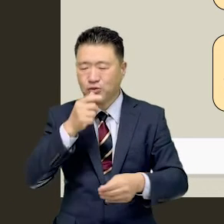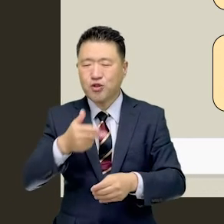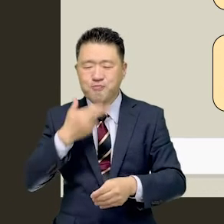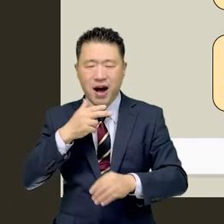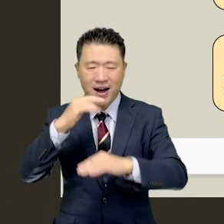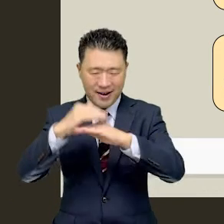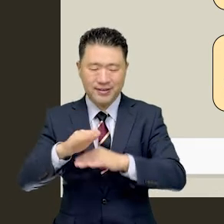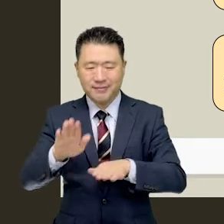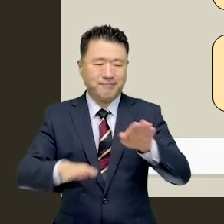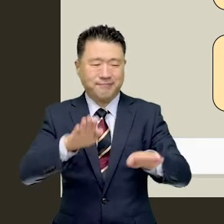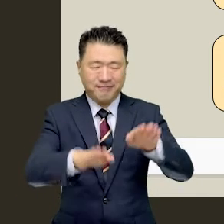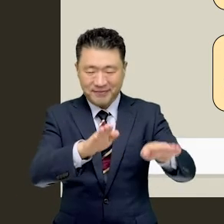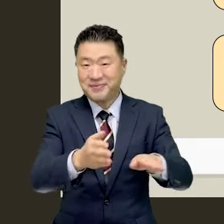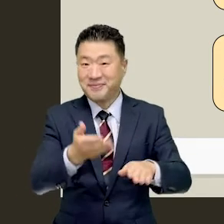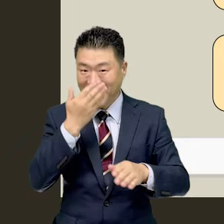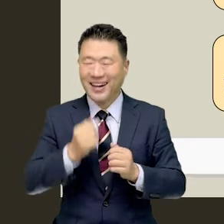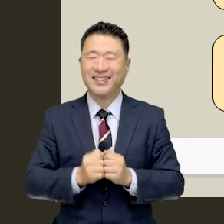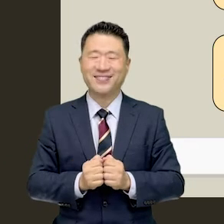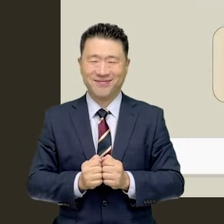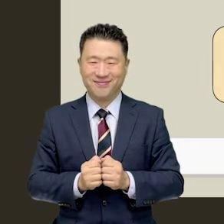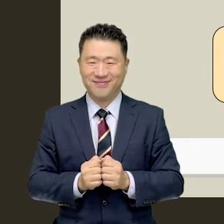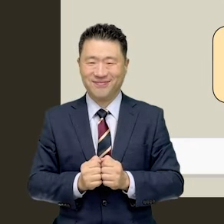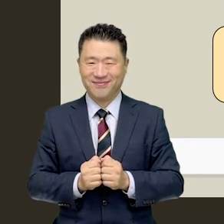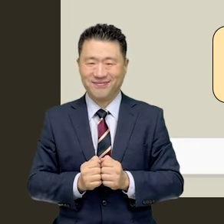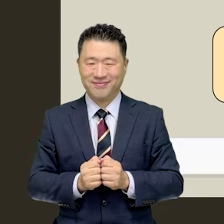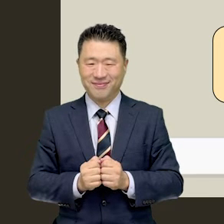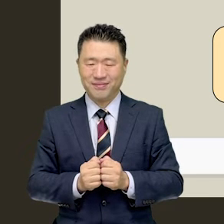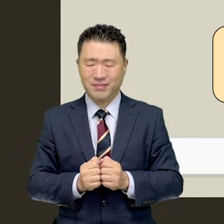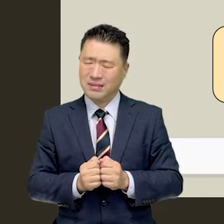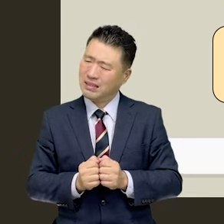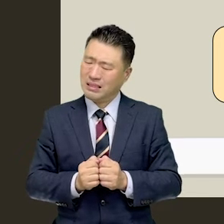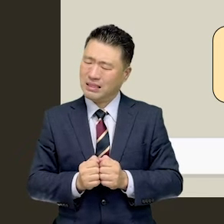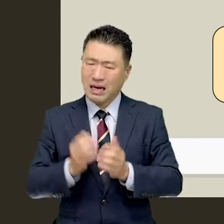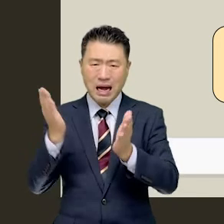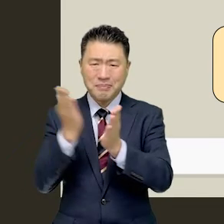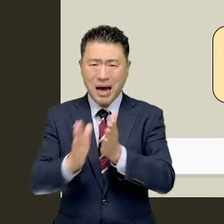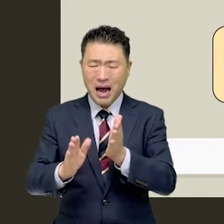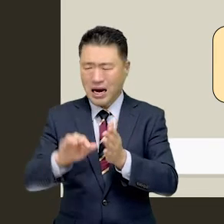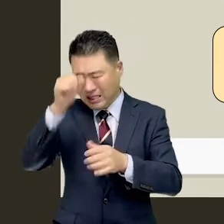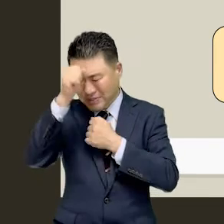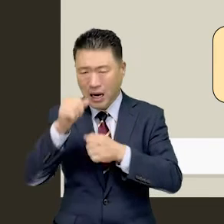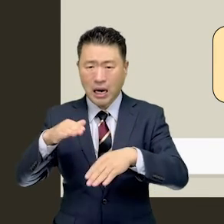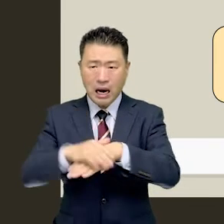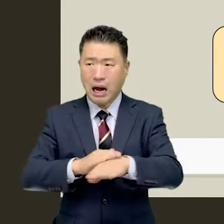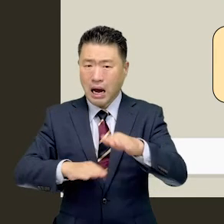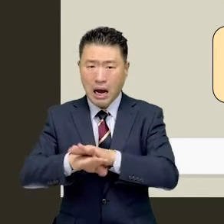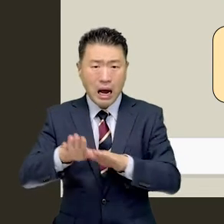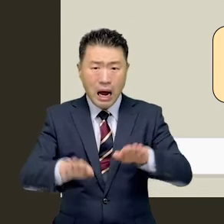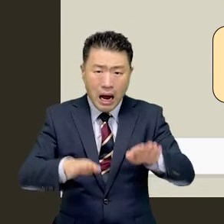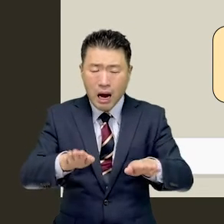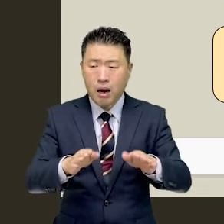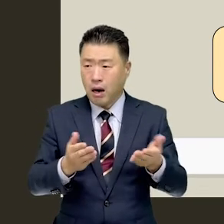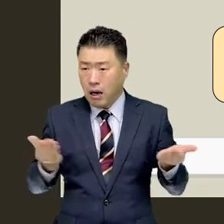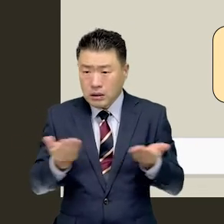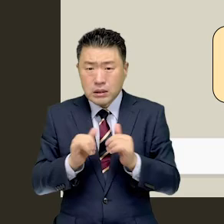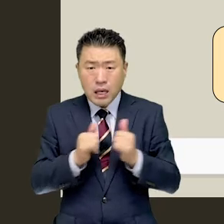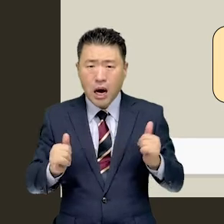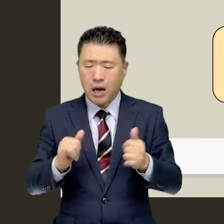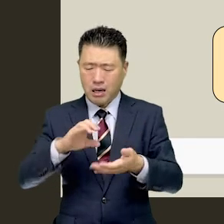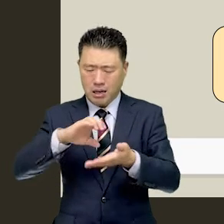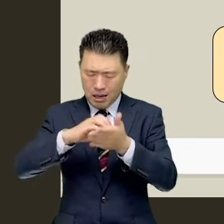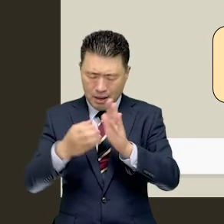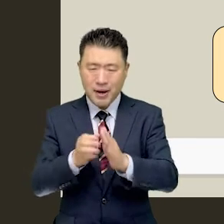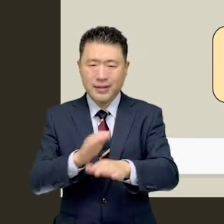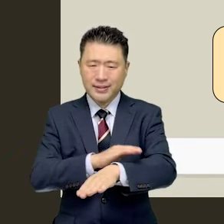위험을 줄일 수 있도록 합니다. 부적합한 신발류로 인한 넘어짐 위험은 작업자에게 적당한 신발을